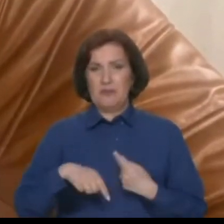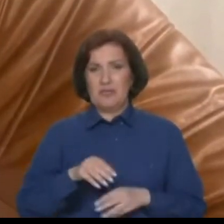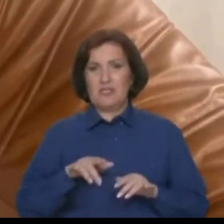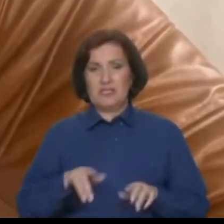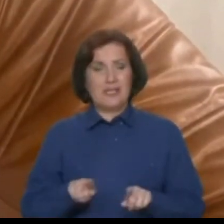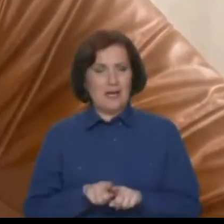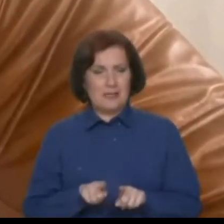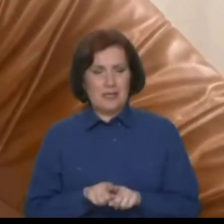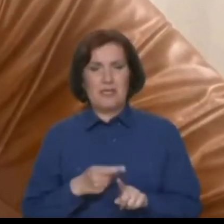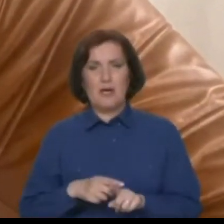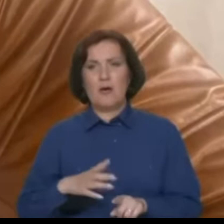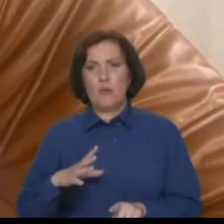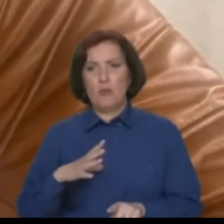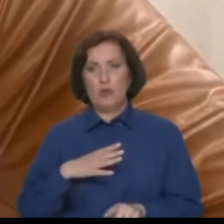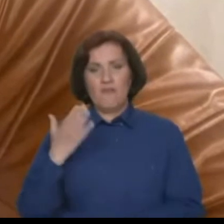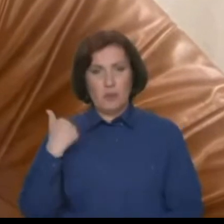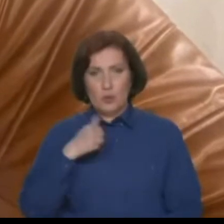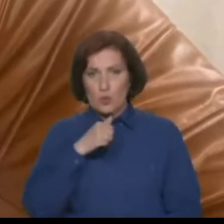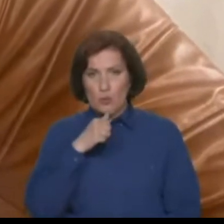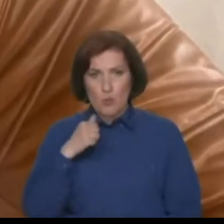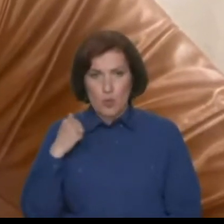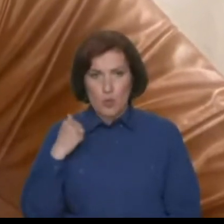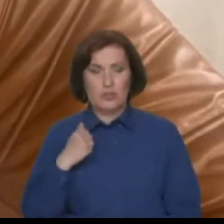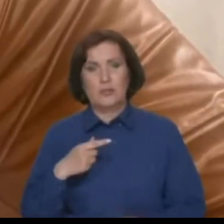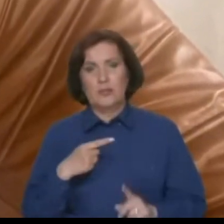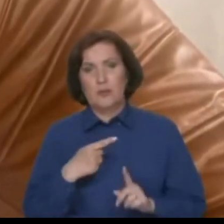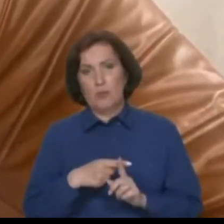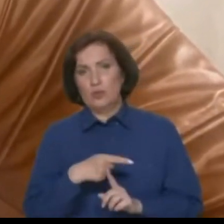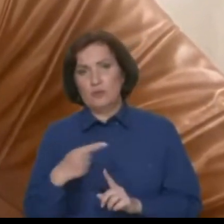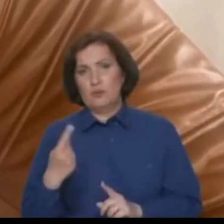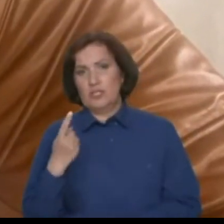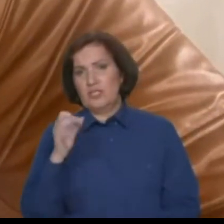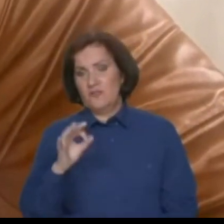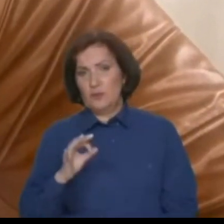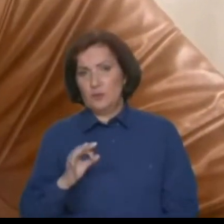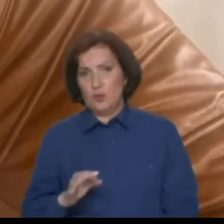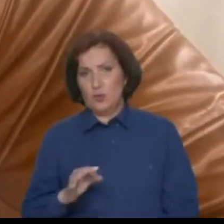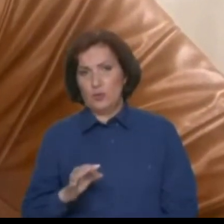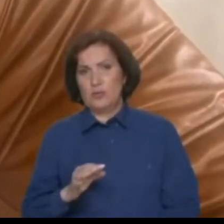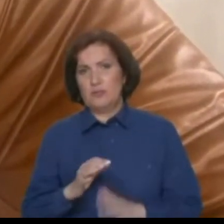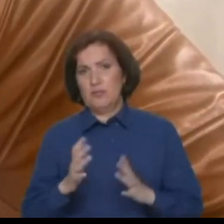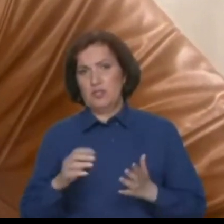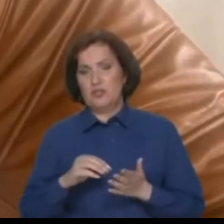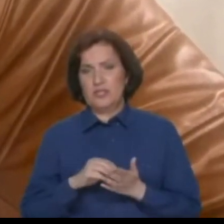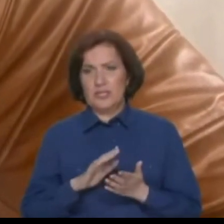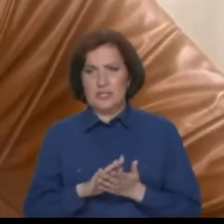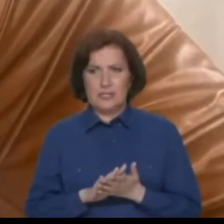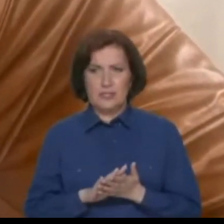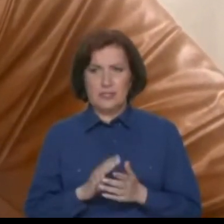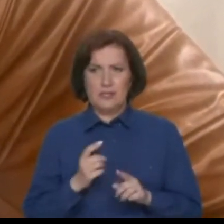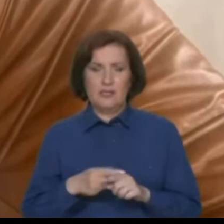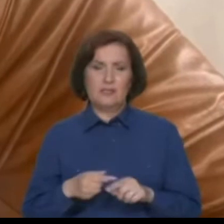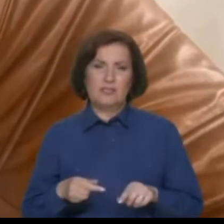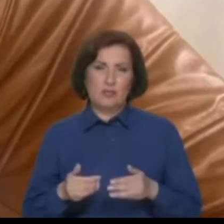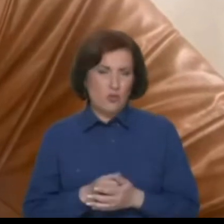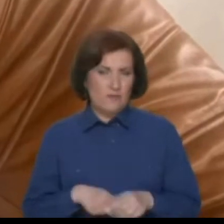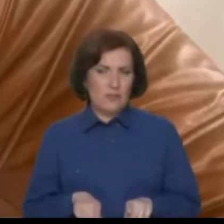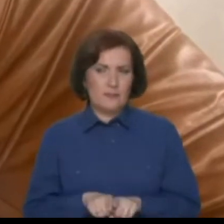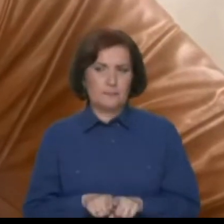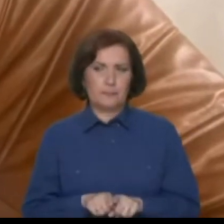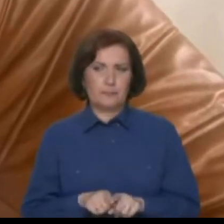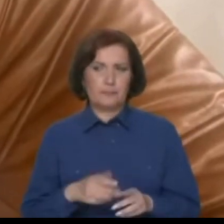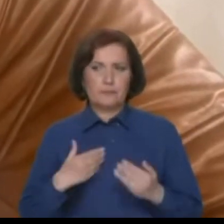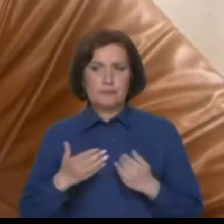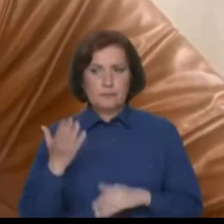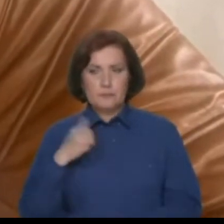сама, яка була в минулому році, плюс-мінус 1% іде збільшення реєстрації. Це, знову ж таки,